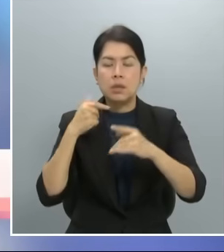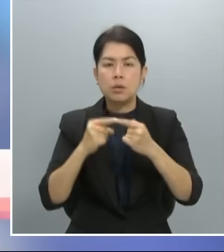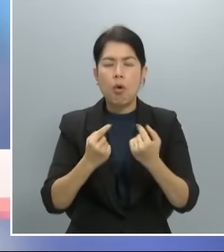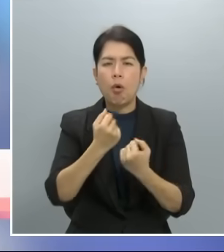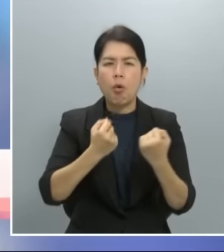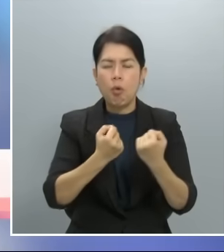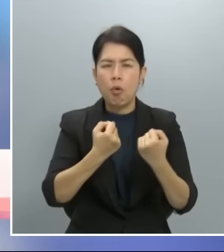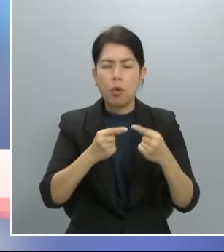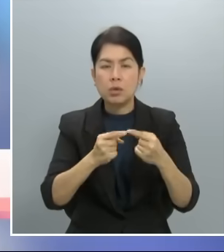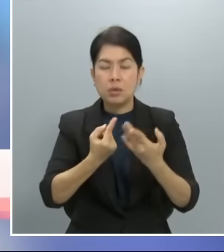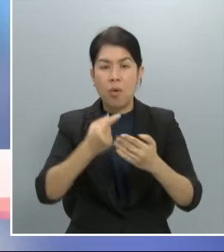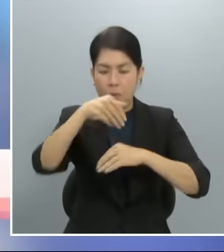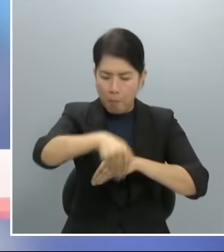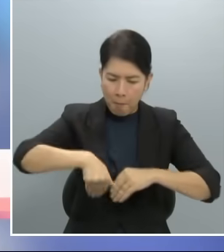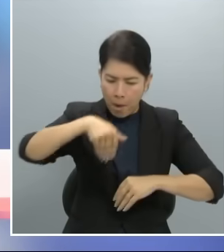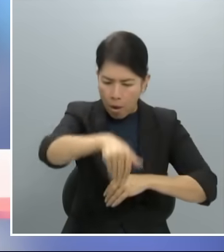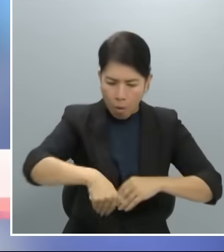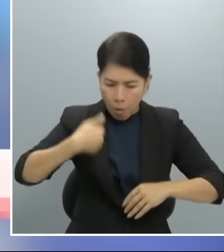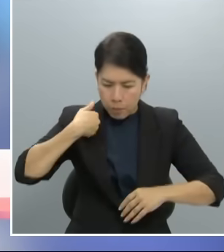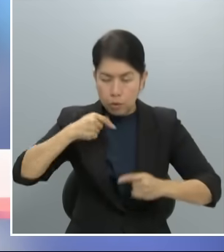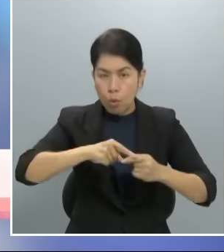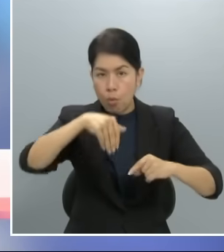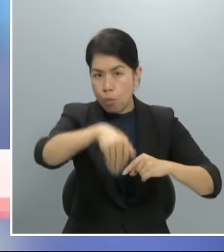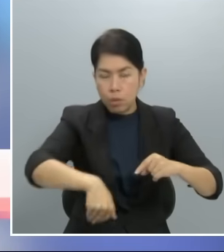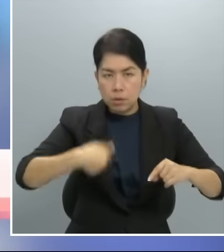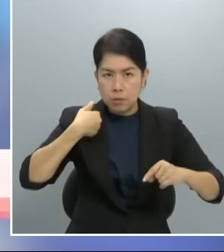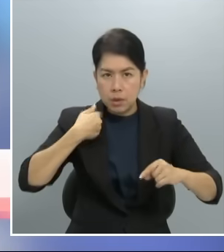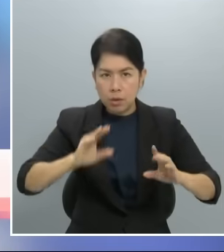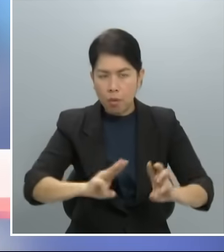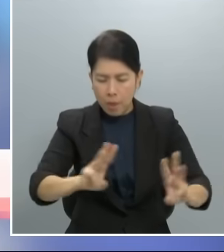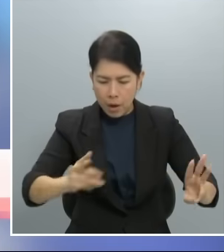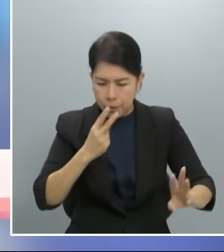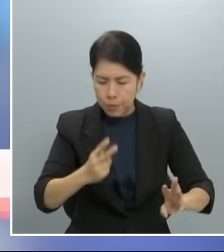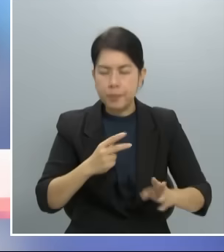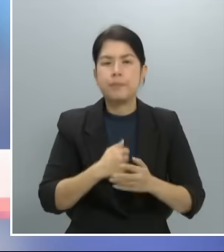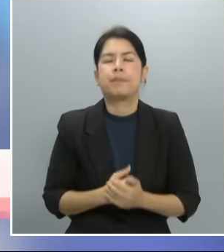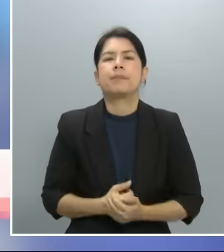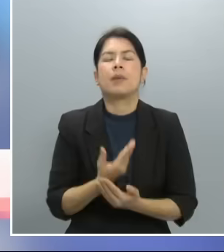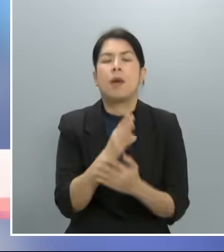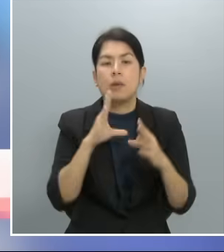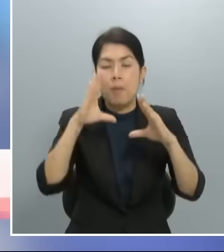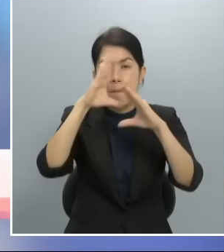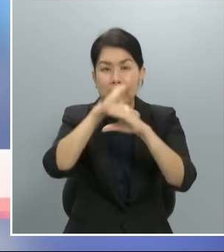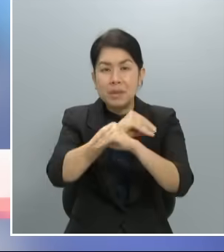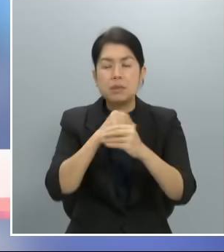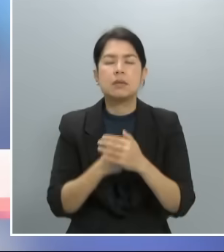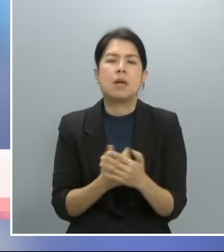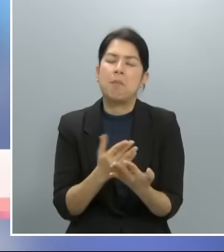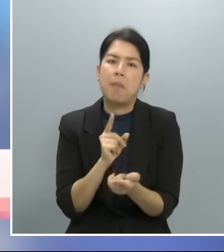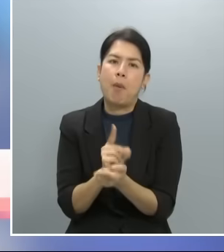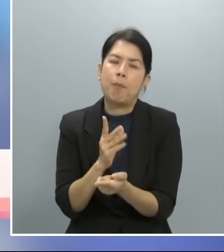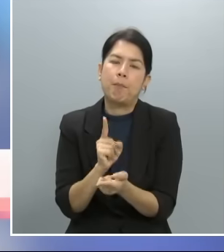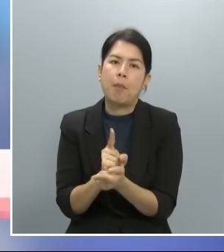จะกดดันให้นายสมบัตินั้นออกจากที่ซ่อนนะฮะสุดท้ายท่านผู้ชมครับถึงช่วงข้ามที่ผ่านมาก็ยังไม่เจอตัวนะฮะ